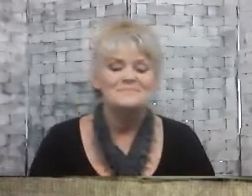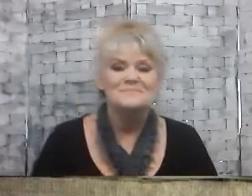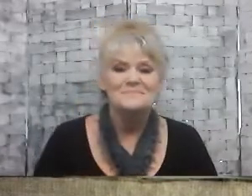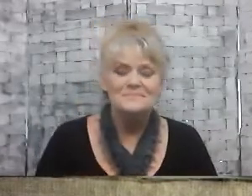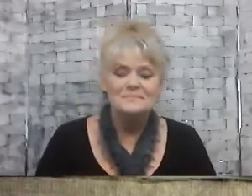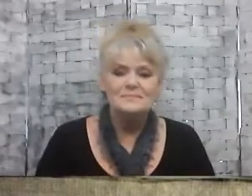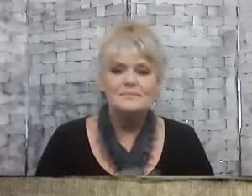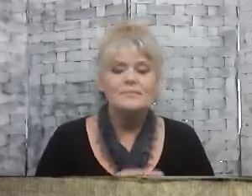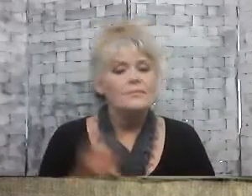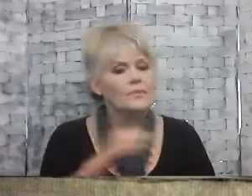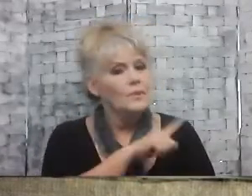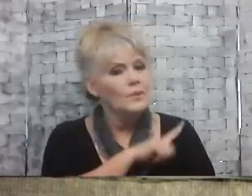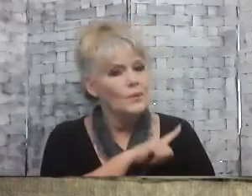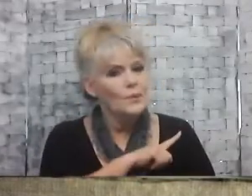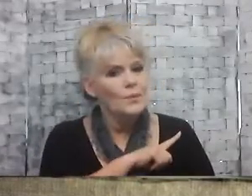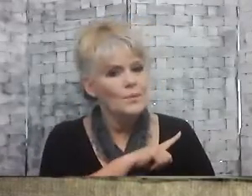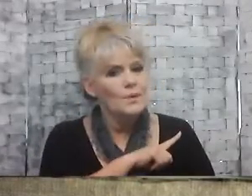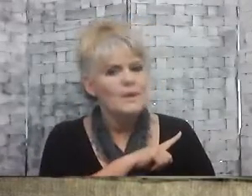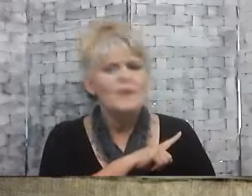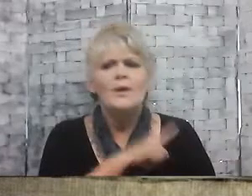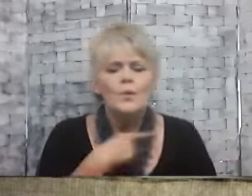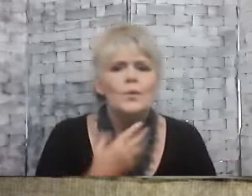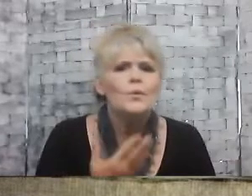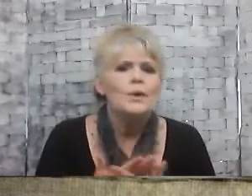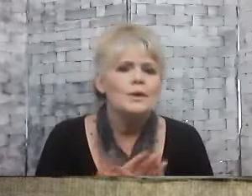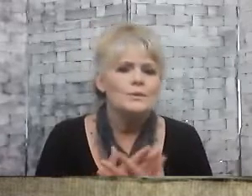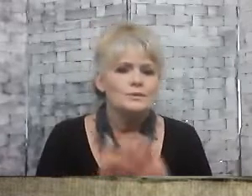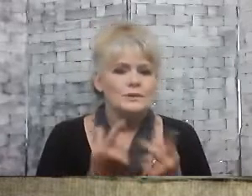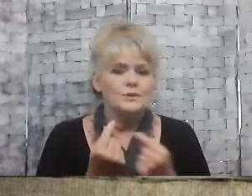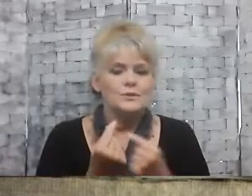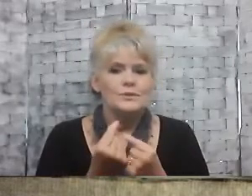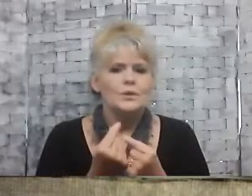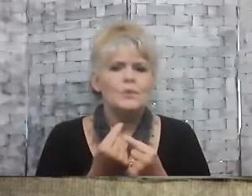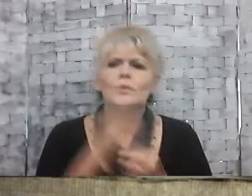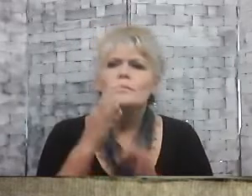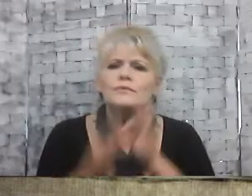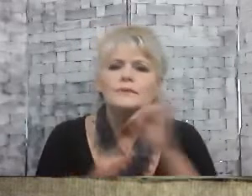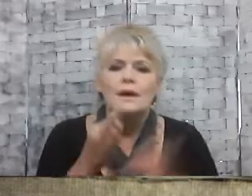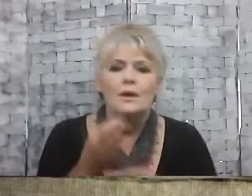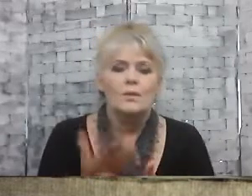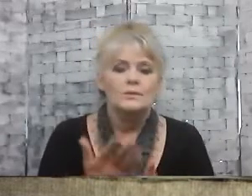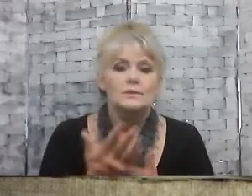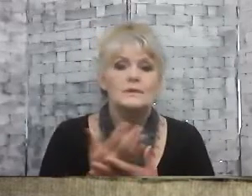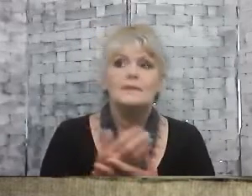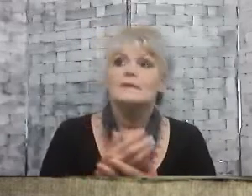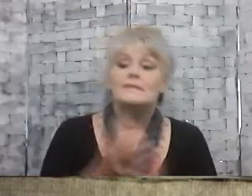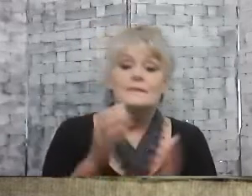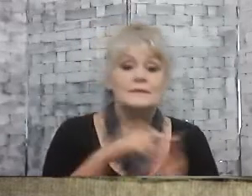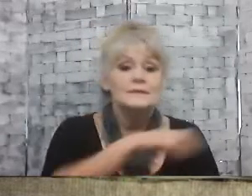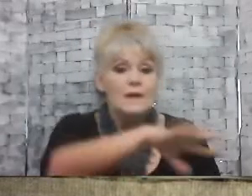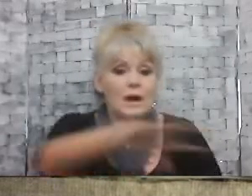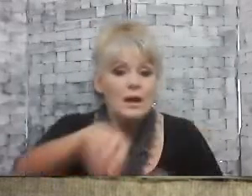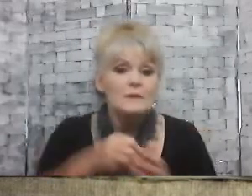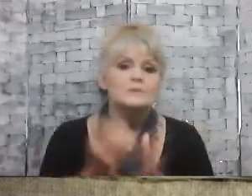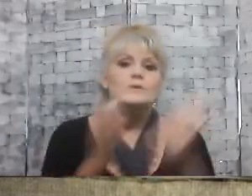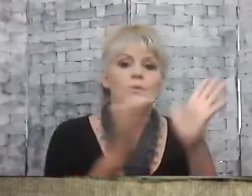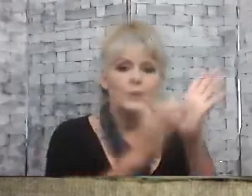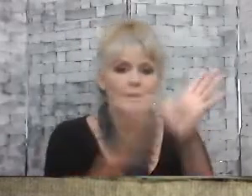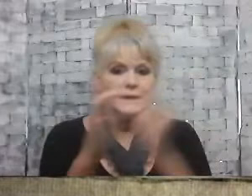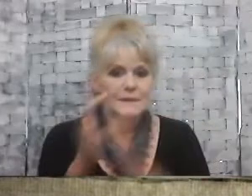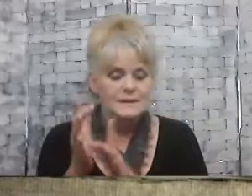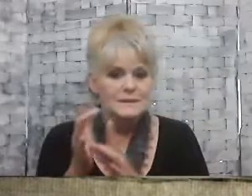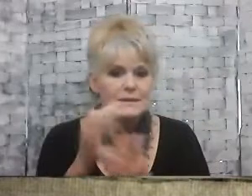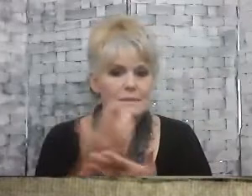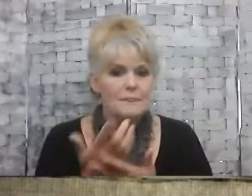hoekom? En die rede is, Jesus. Vrienden, die story in Handelinge is